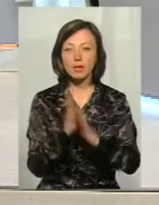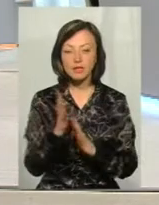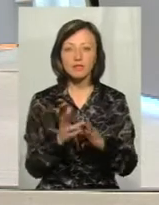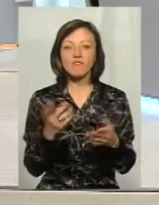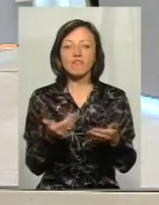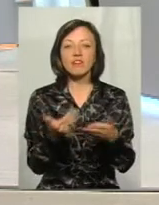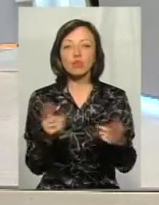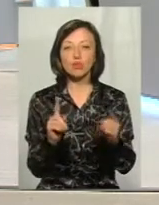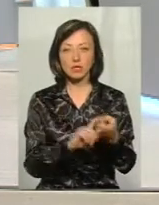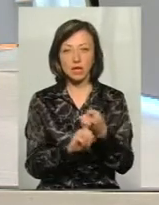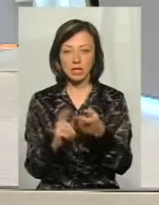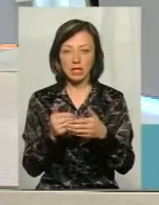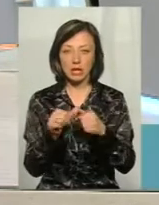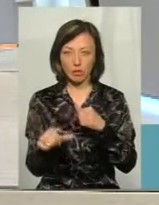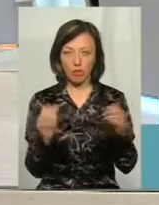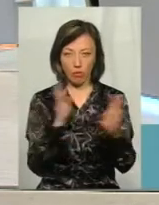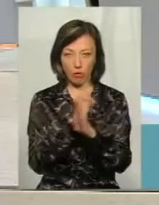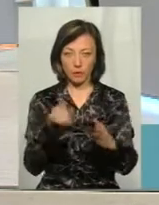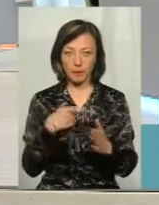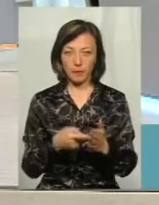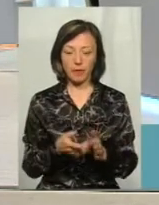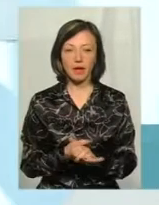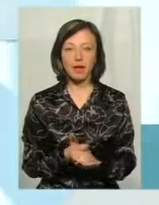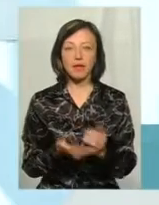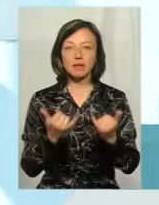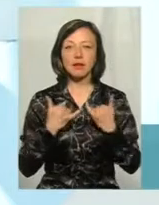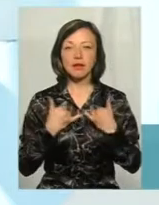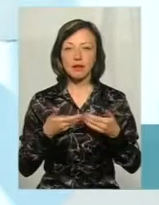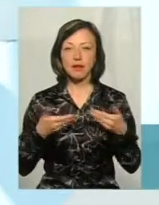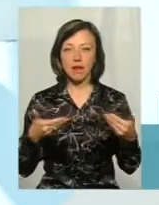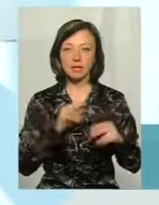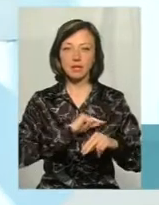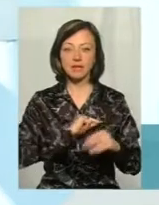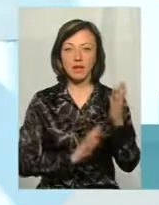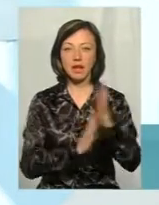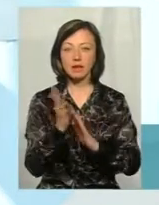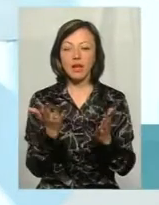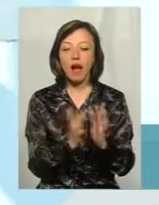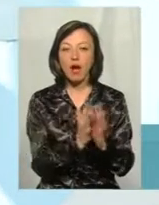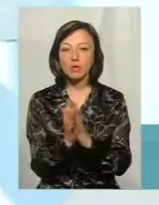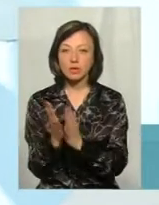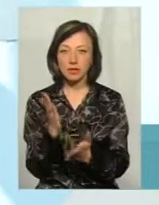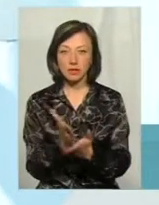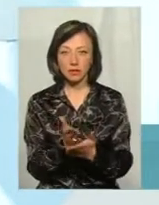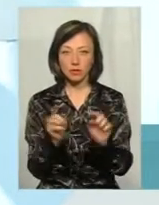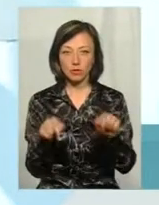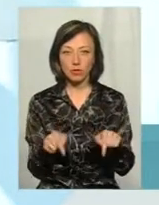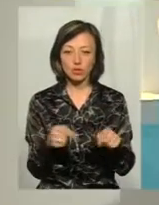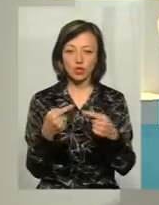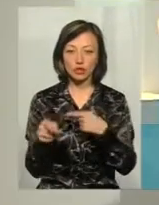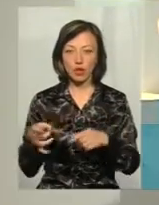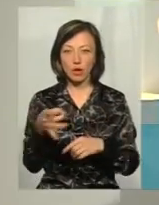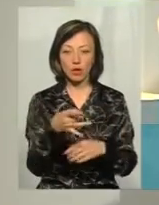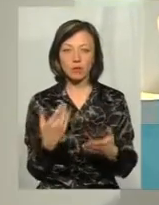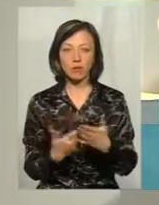залежить, крім погоди? Ну, крім погоди, дивіться, для нас, лісівників, дуже важливо, яка рослинність, значить, знаходиться в тому чи іншому регіоні.